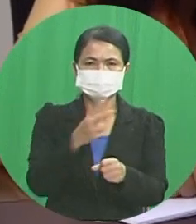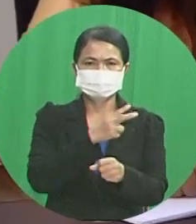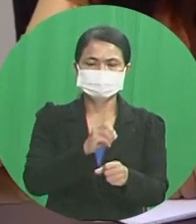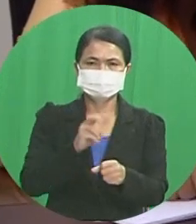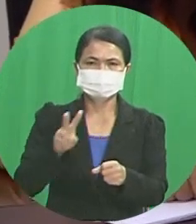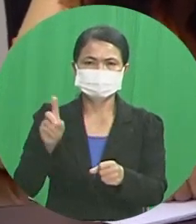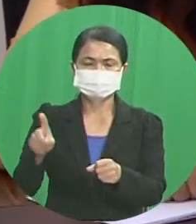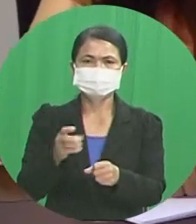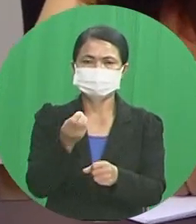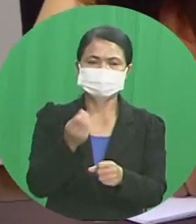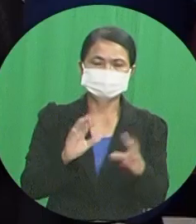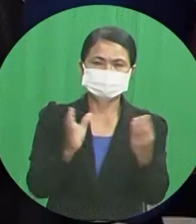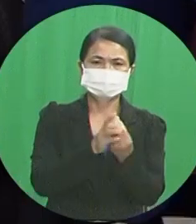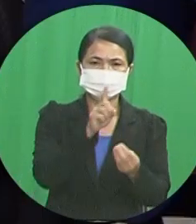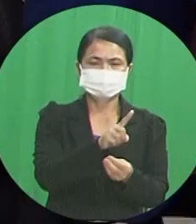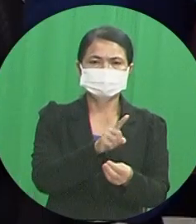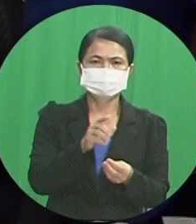2016-2021ថវិកាចំនួន